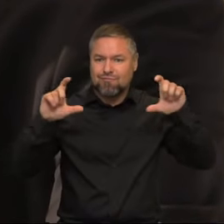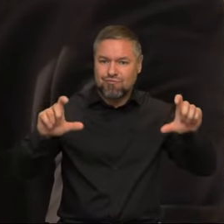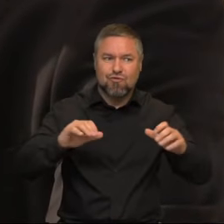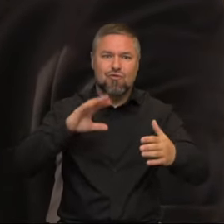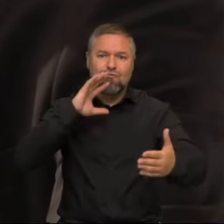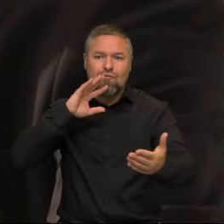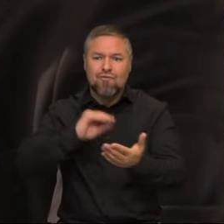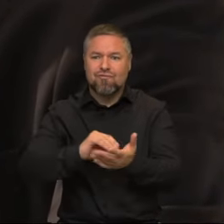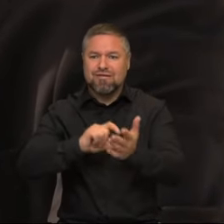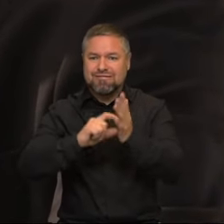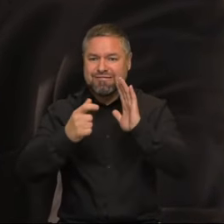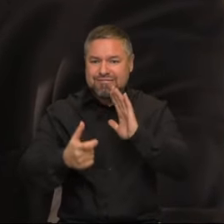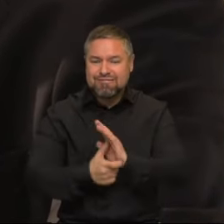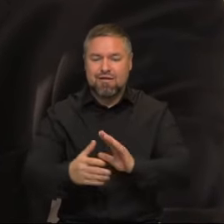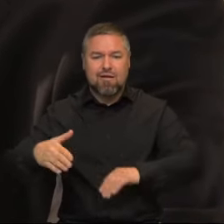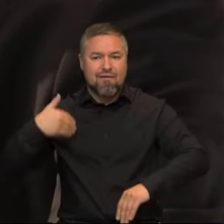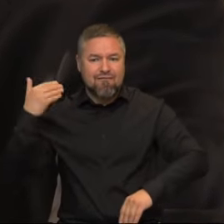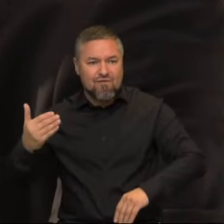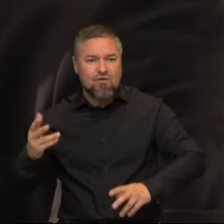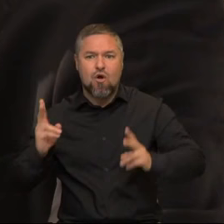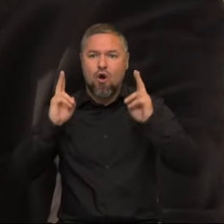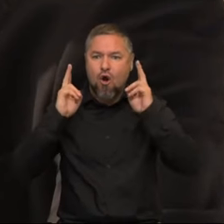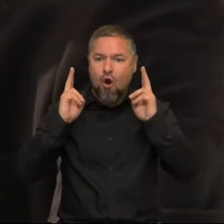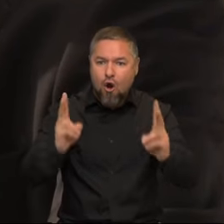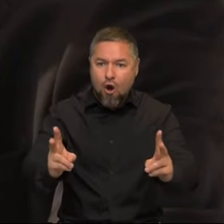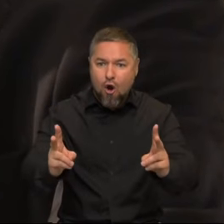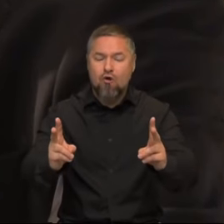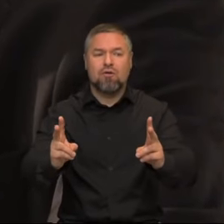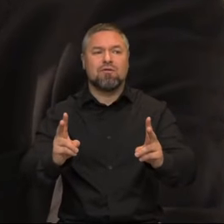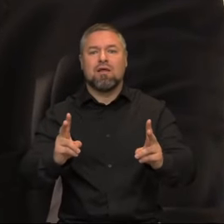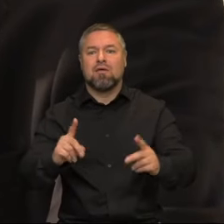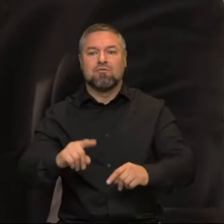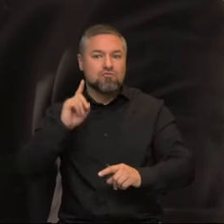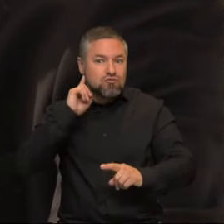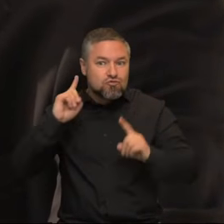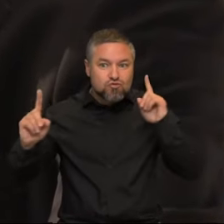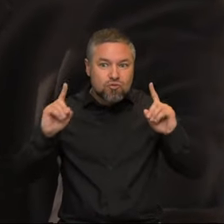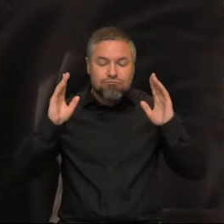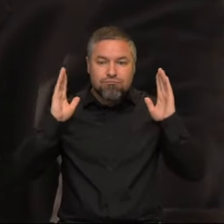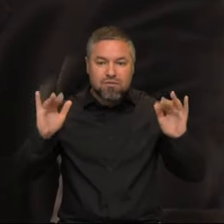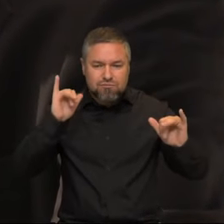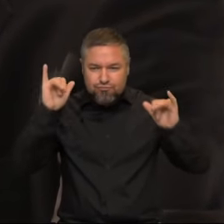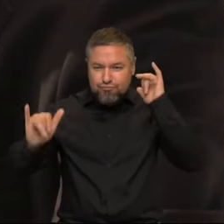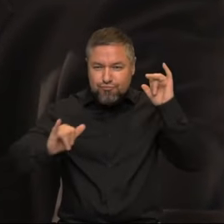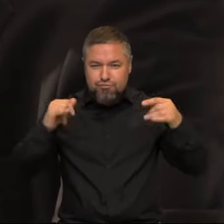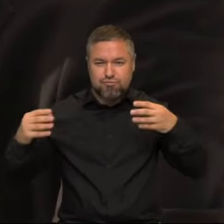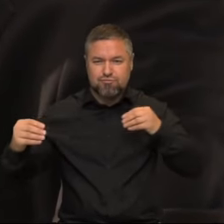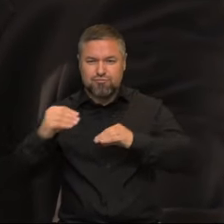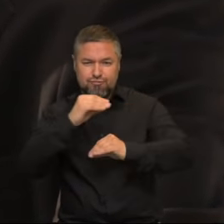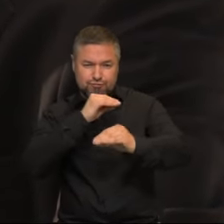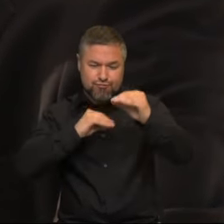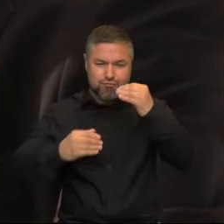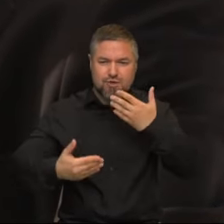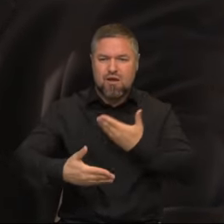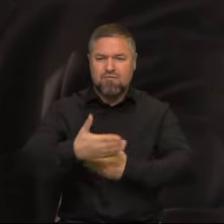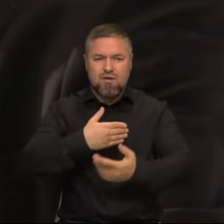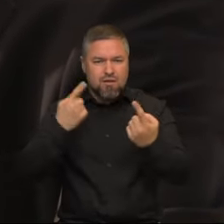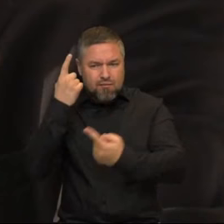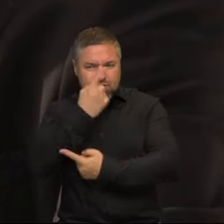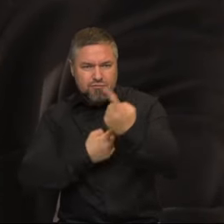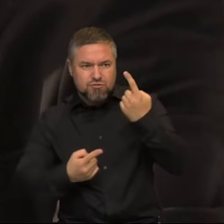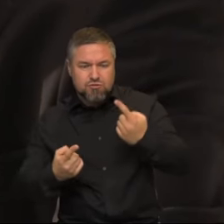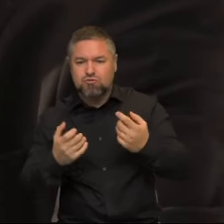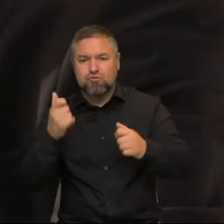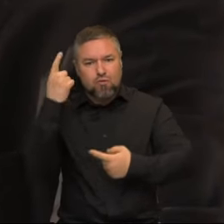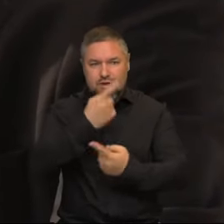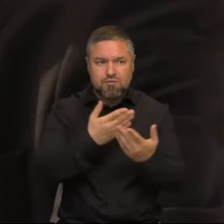salach wykładowych i na korytarzach akademików słychać będzie gwar dysput i wymiany poglądów. Minione